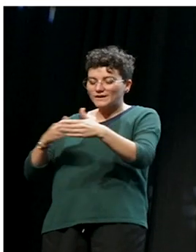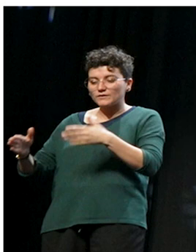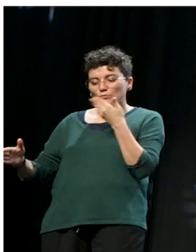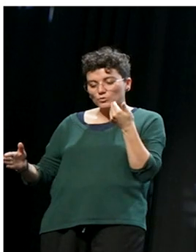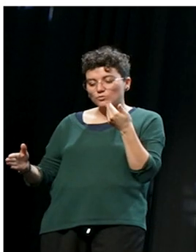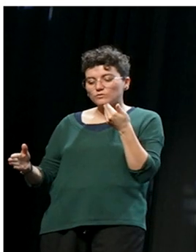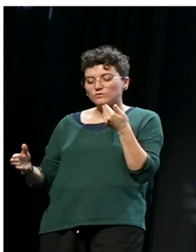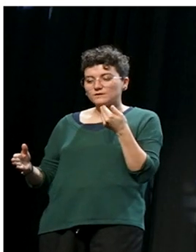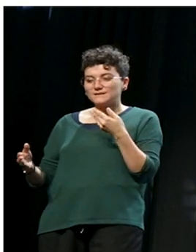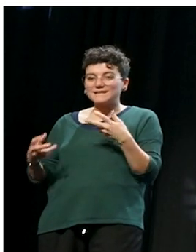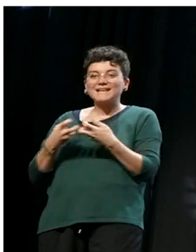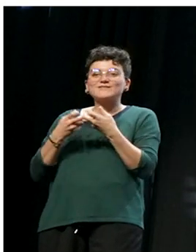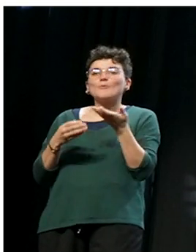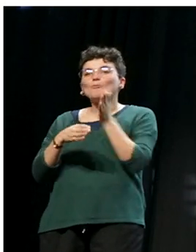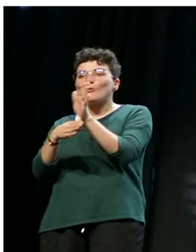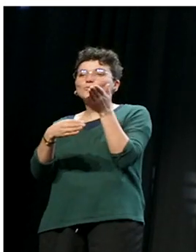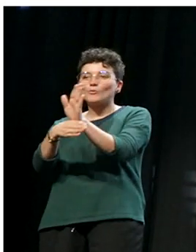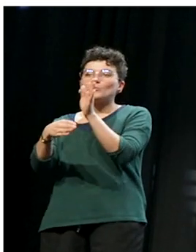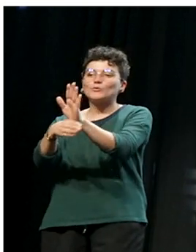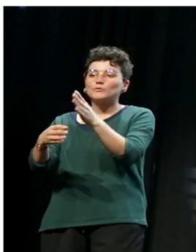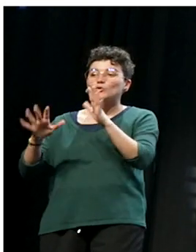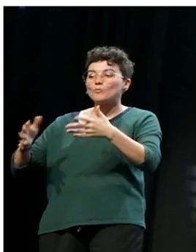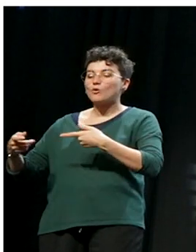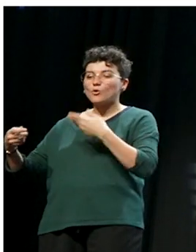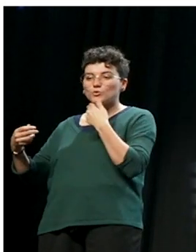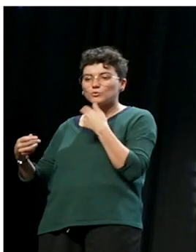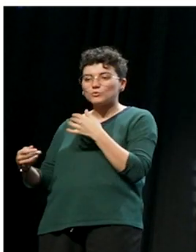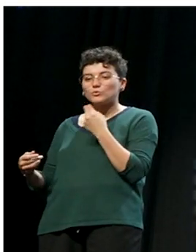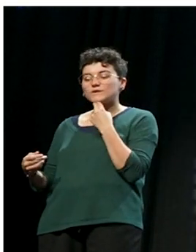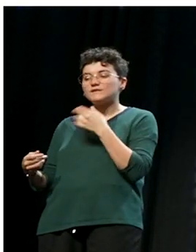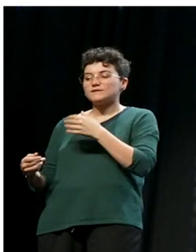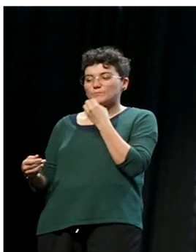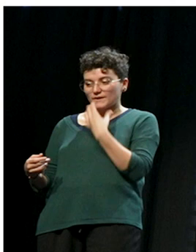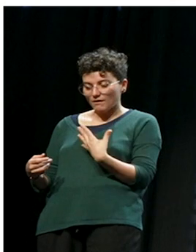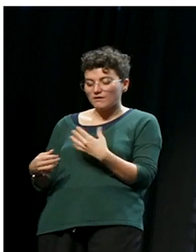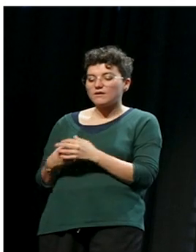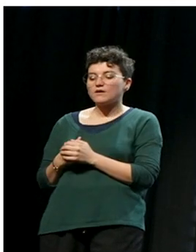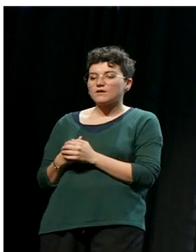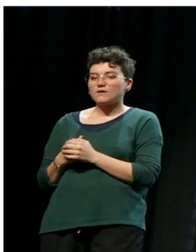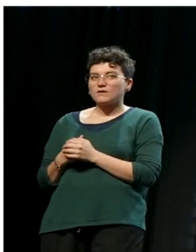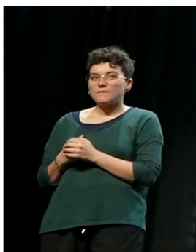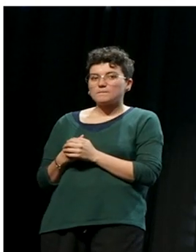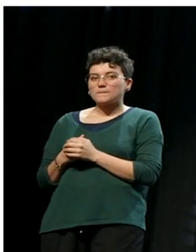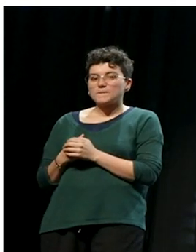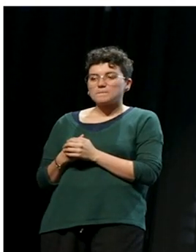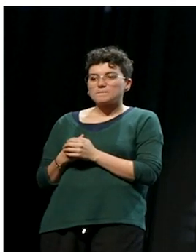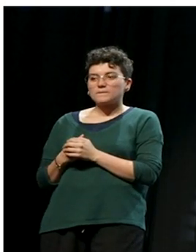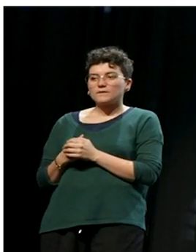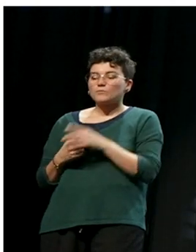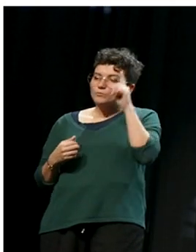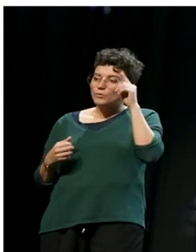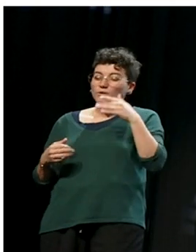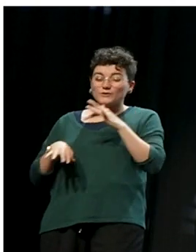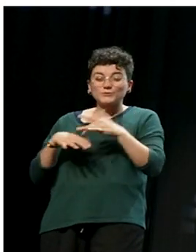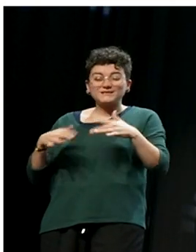vrai que c'est par ces beaux exemples, ces bonnes pratiques. Et justement, les relations avec les éditeurs, parce que là, j'ai vu déjà, juste je finis là-dessus, des couvertures